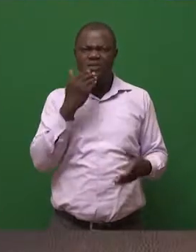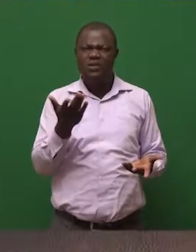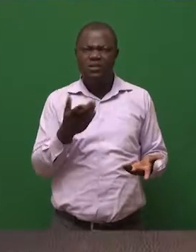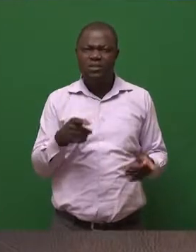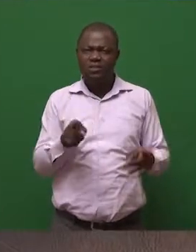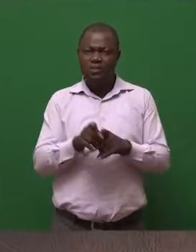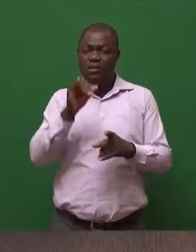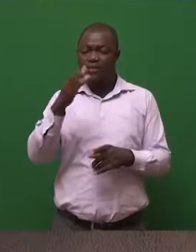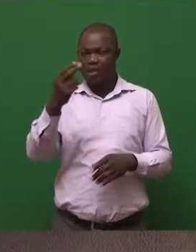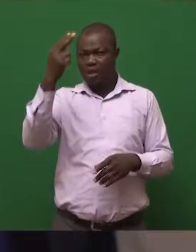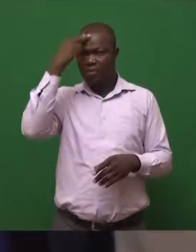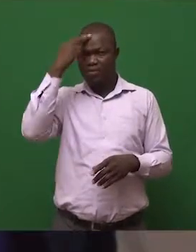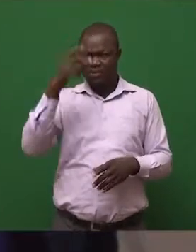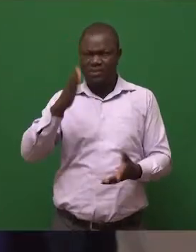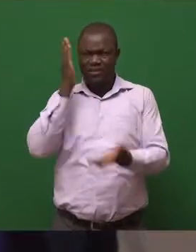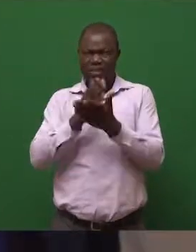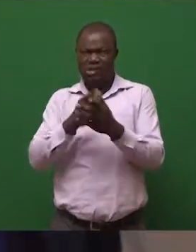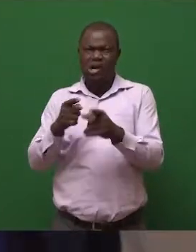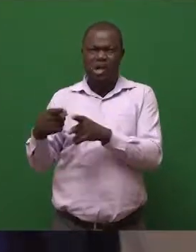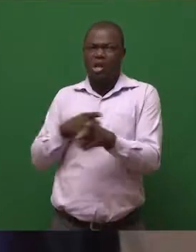ndokudi kureva kuti tikanga